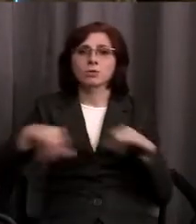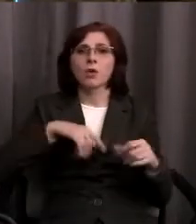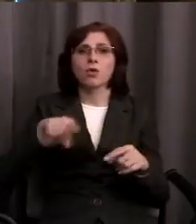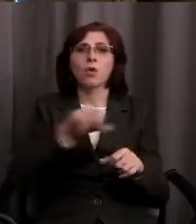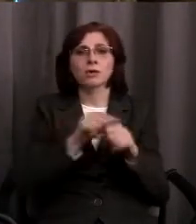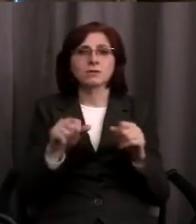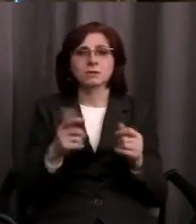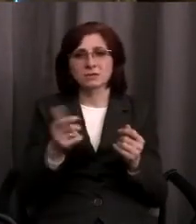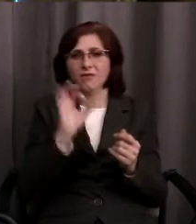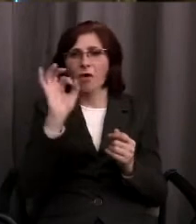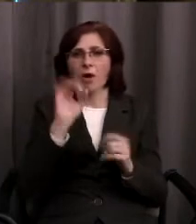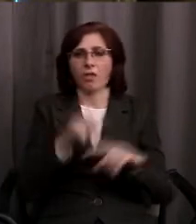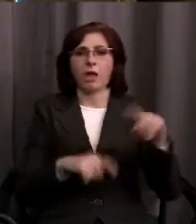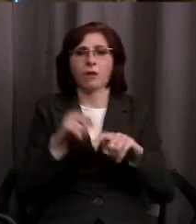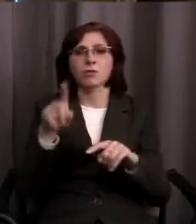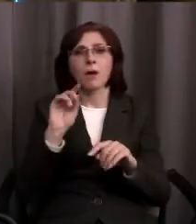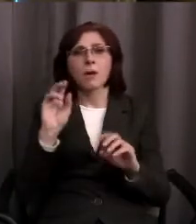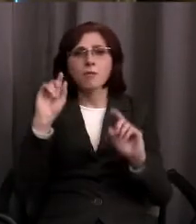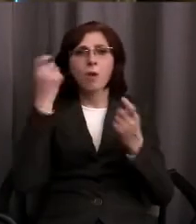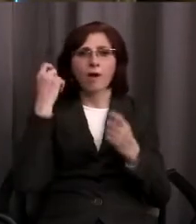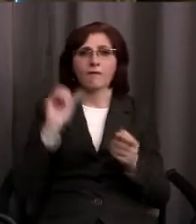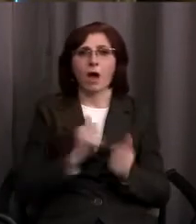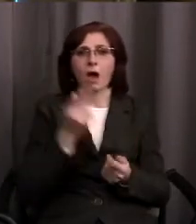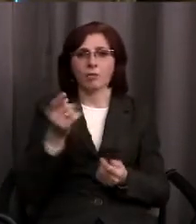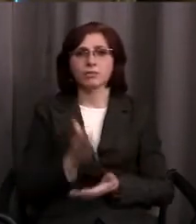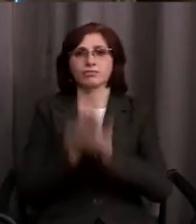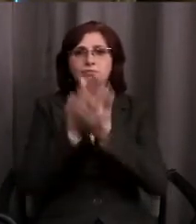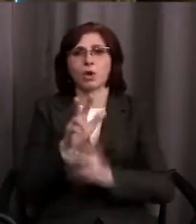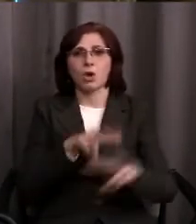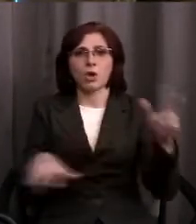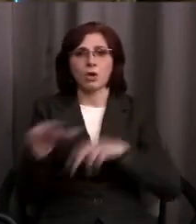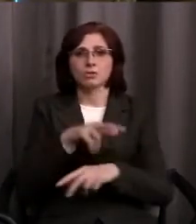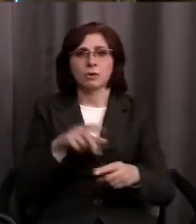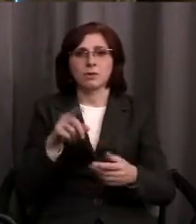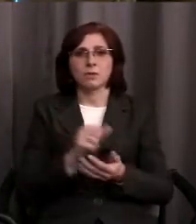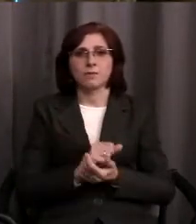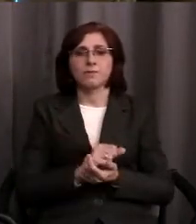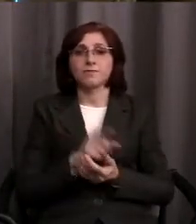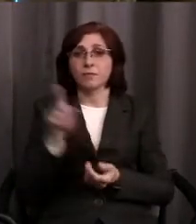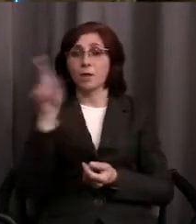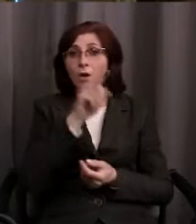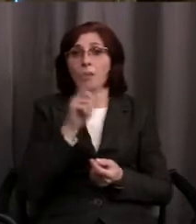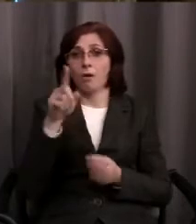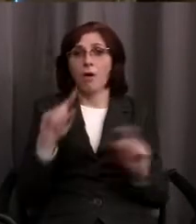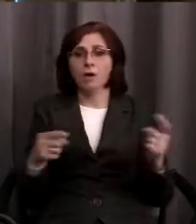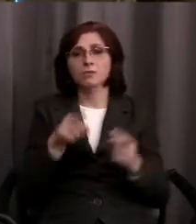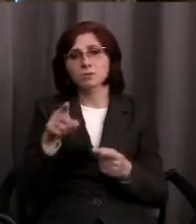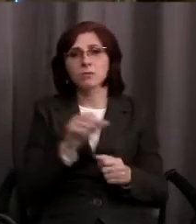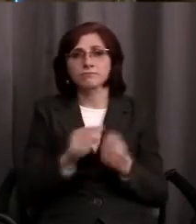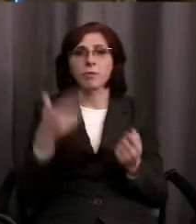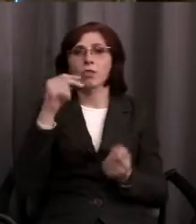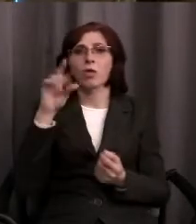z samej natury powołane do tego, żeby nieść pomoc rodzinom. One zazwyczaj są